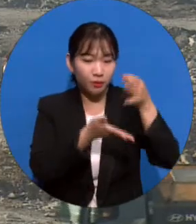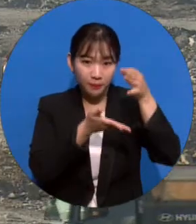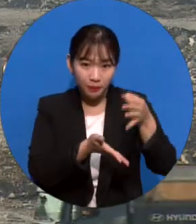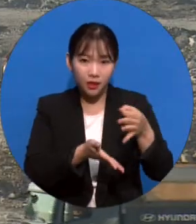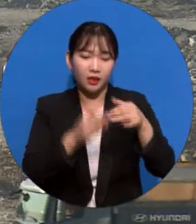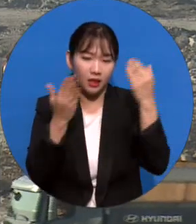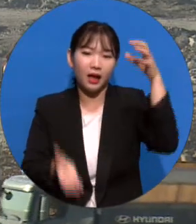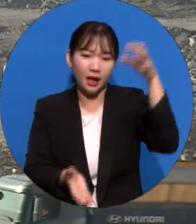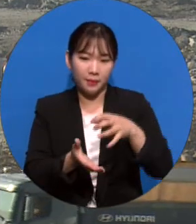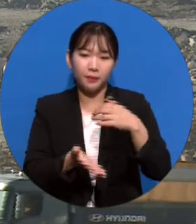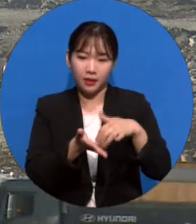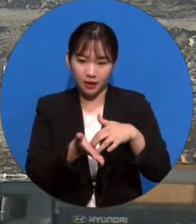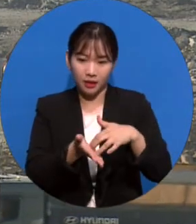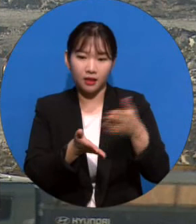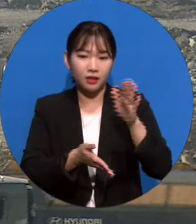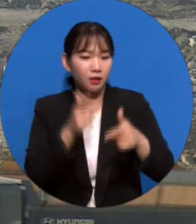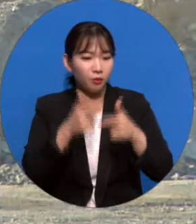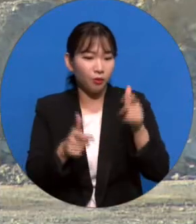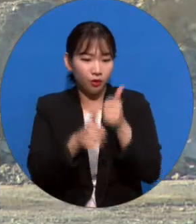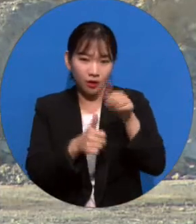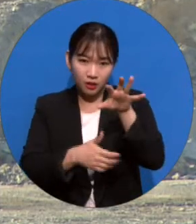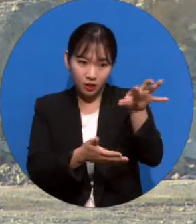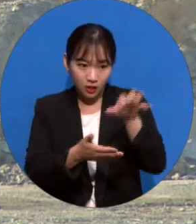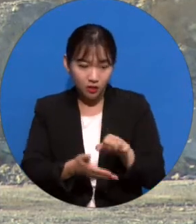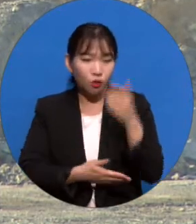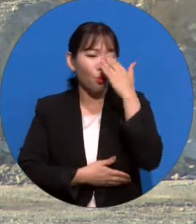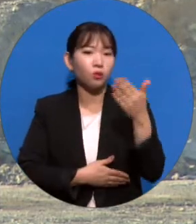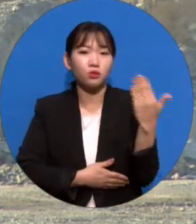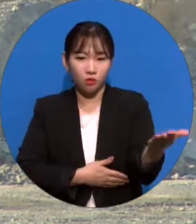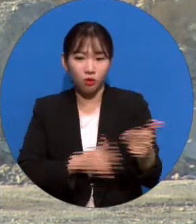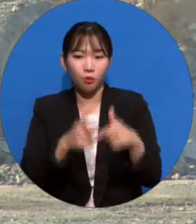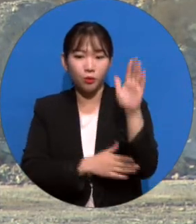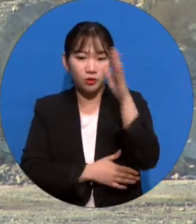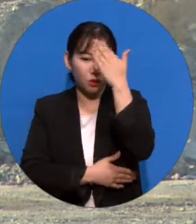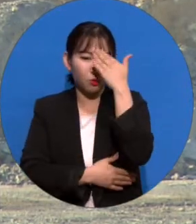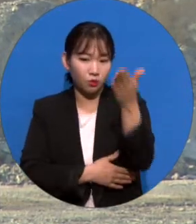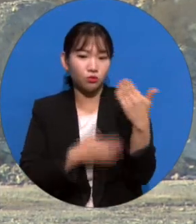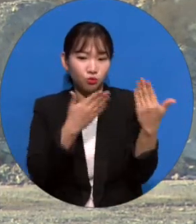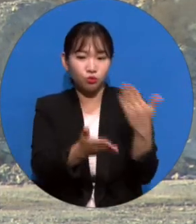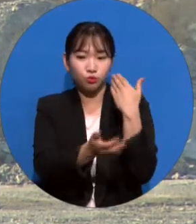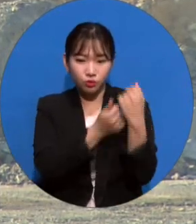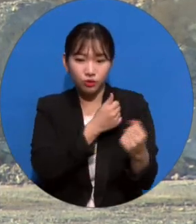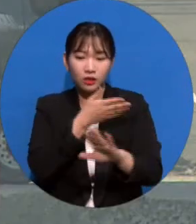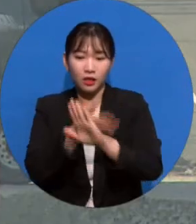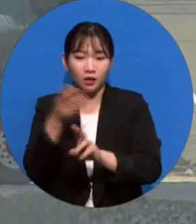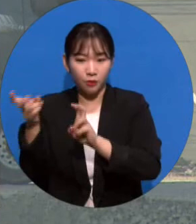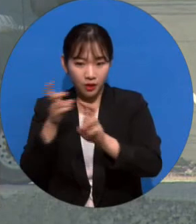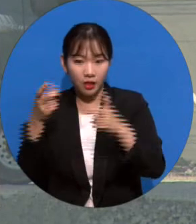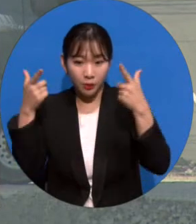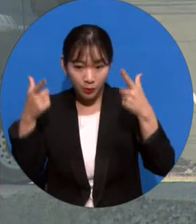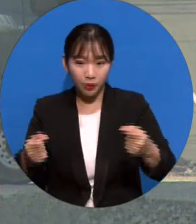그런데 모포 경기장에서 반출된 사서 근 무 상 반출 목포시가 공짜로 내준 것인데도 다른 골지 업체랑